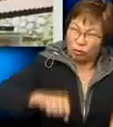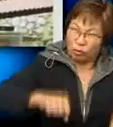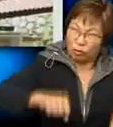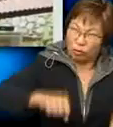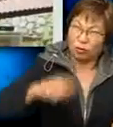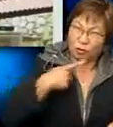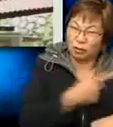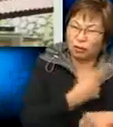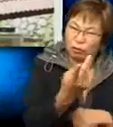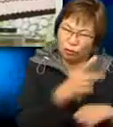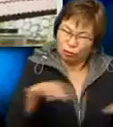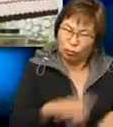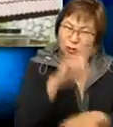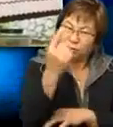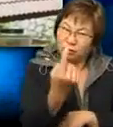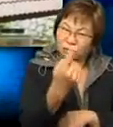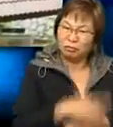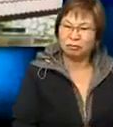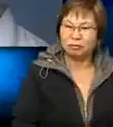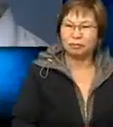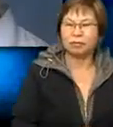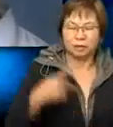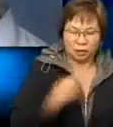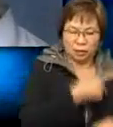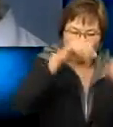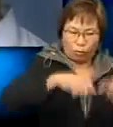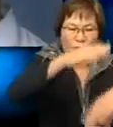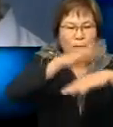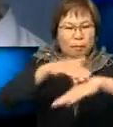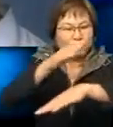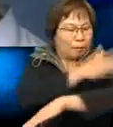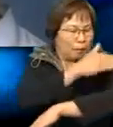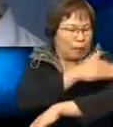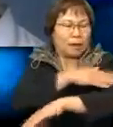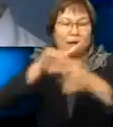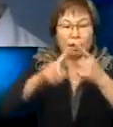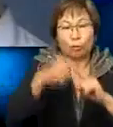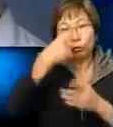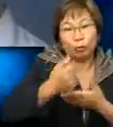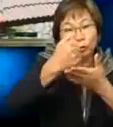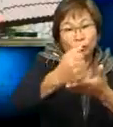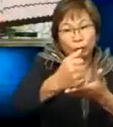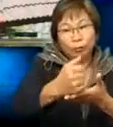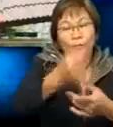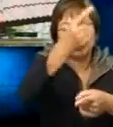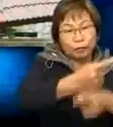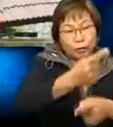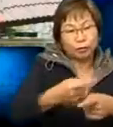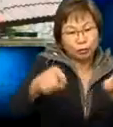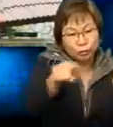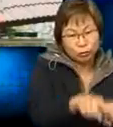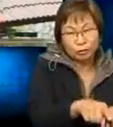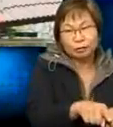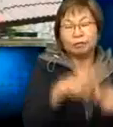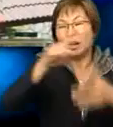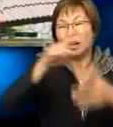Tapi, mampukah kita berdua saja yang melakukannya? Kita bolehlah panggil kawan-kawan untuk membantu. Betul juga,